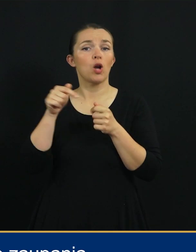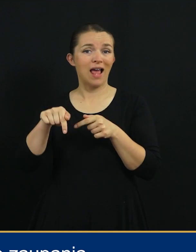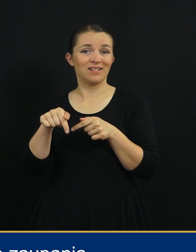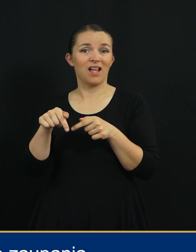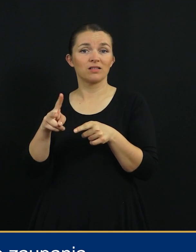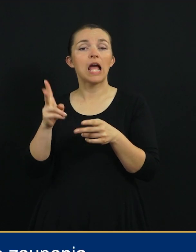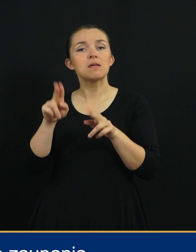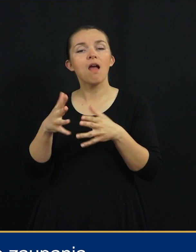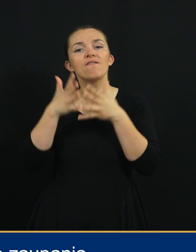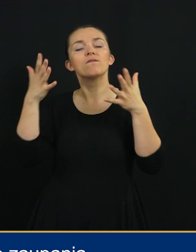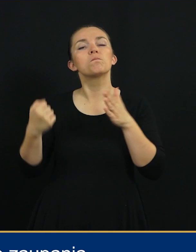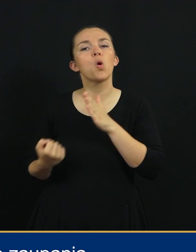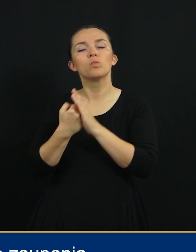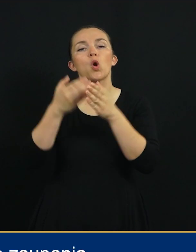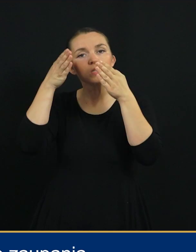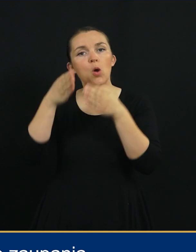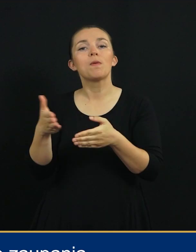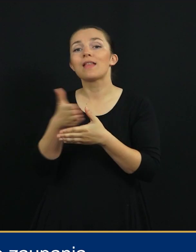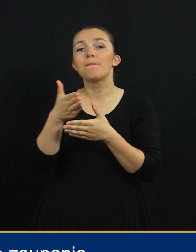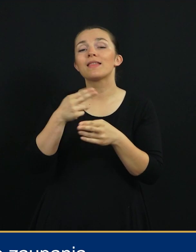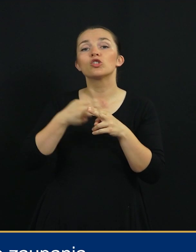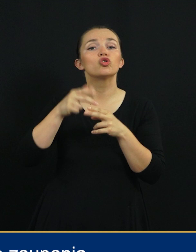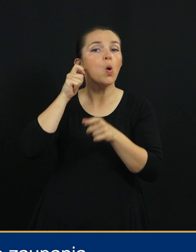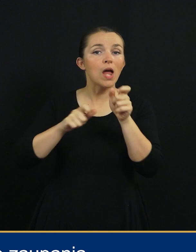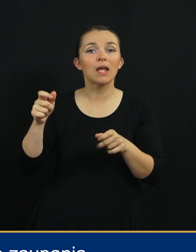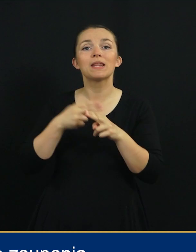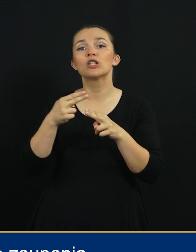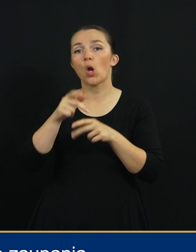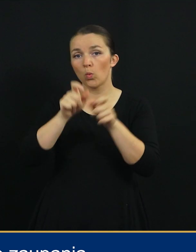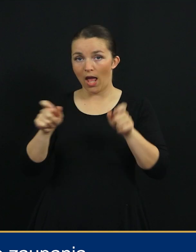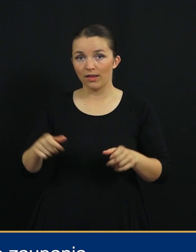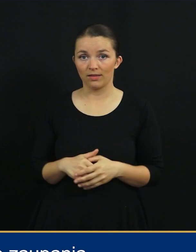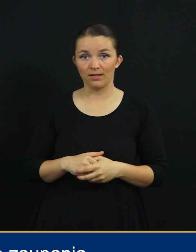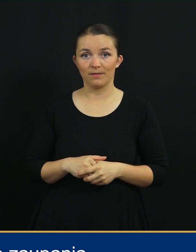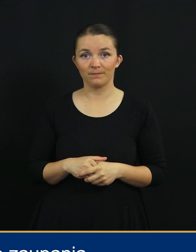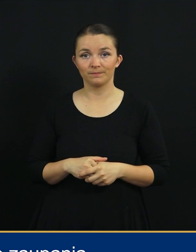Organizacije, ki uživa visoko podporo zaupanja med državljankami in državljani.